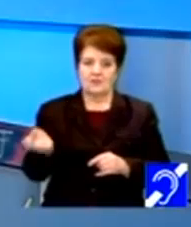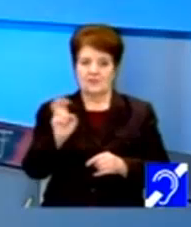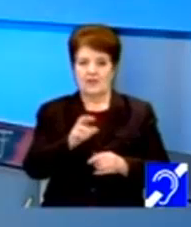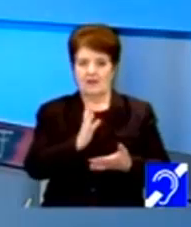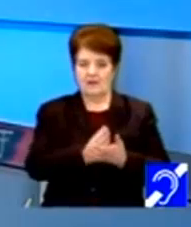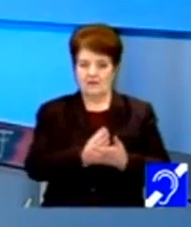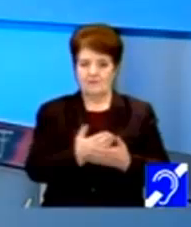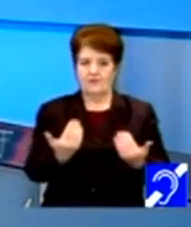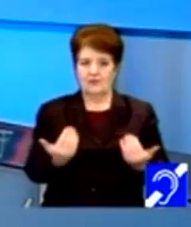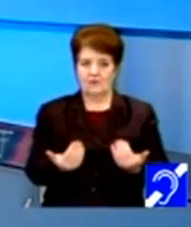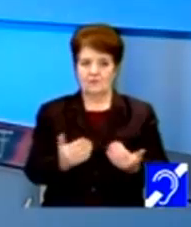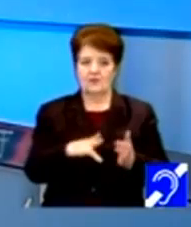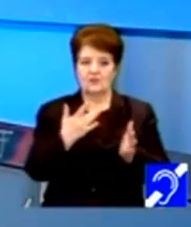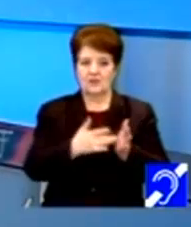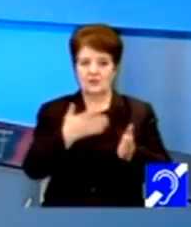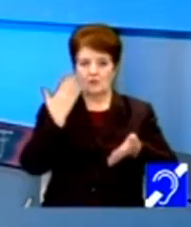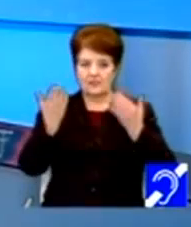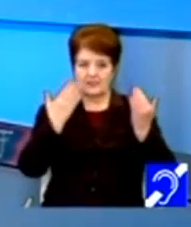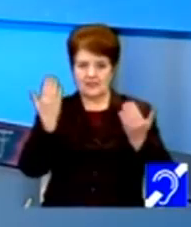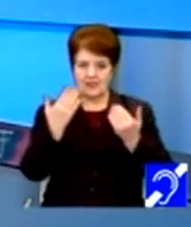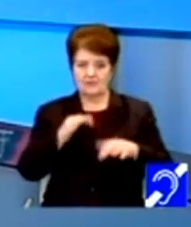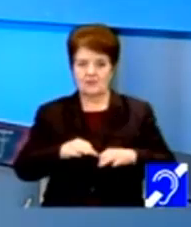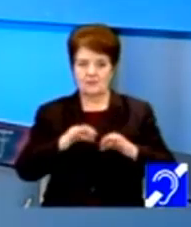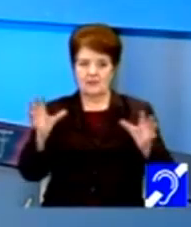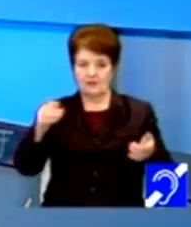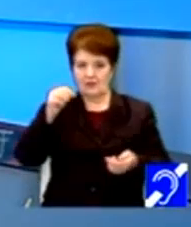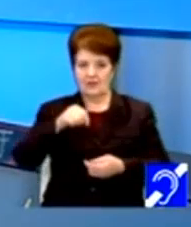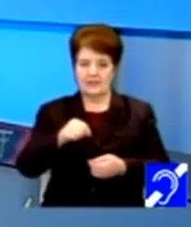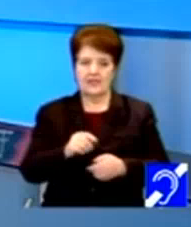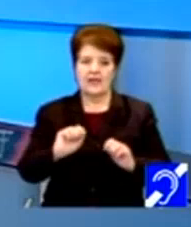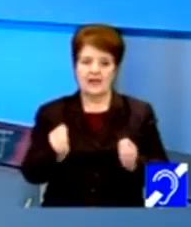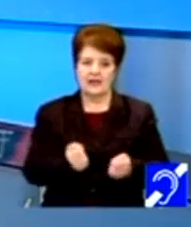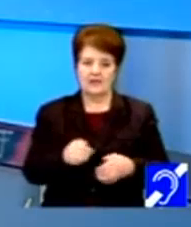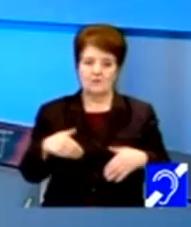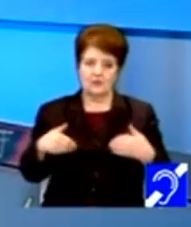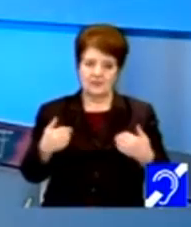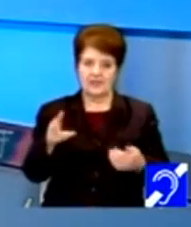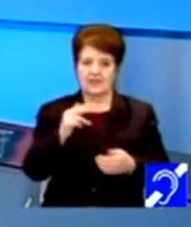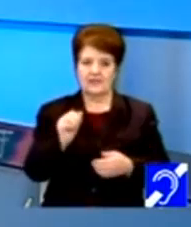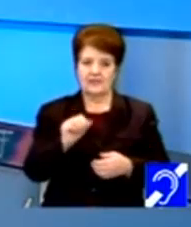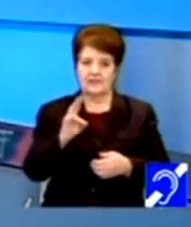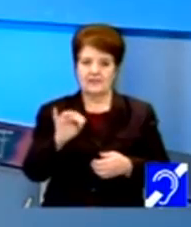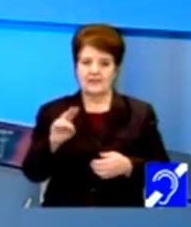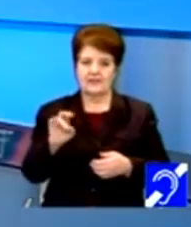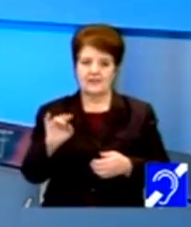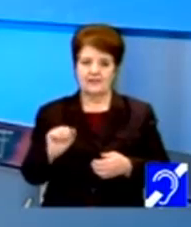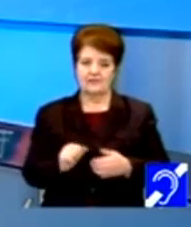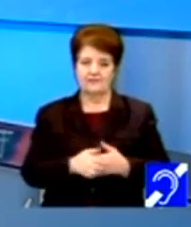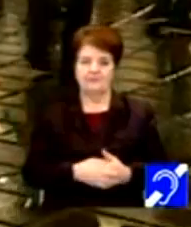Catedralei Mitropolitane, epicentrul distracției cu prilejul sărbătorilor de iarnă. Bună seara, Daniela! Care este atmosfera de la târg?